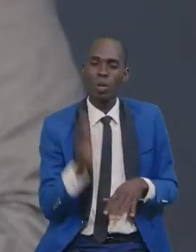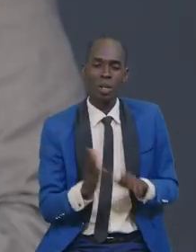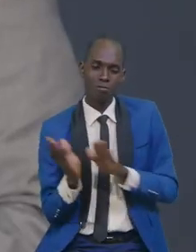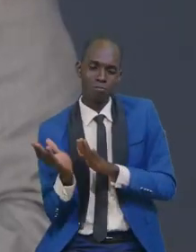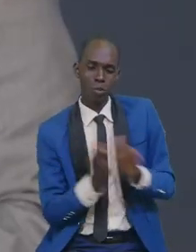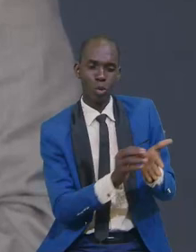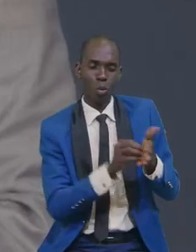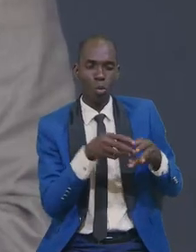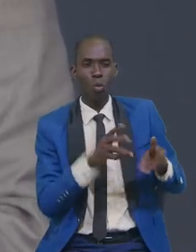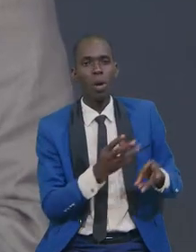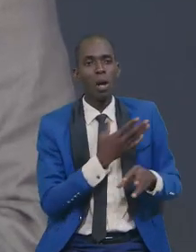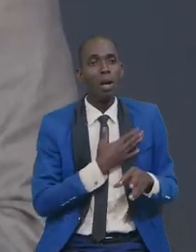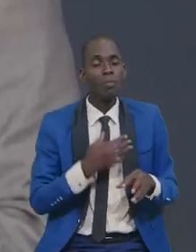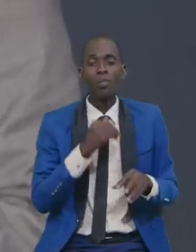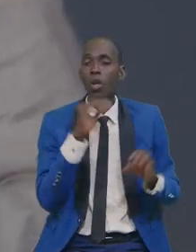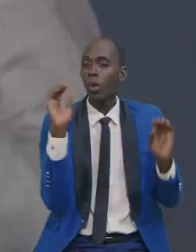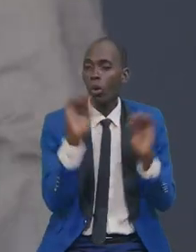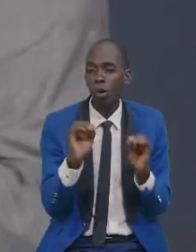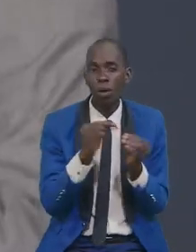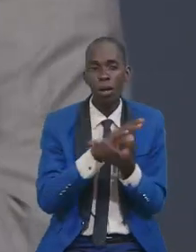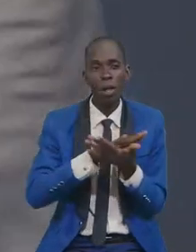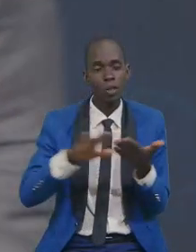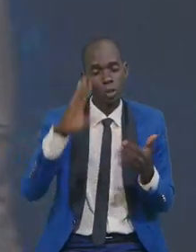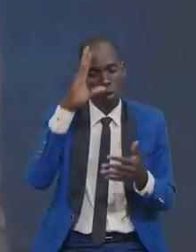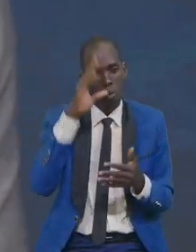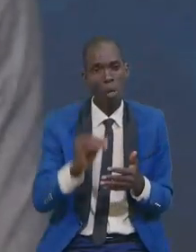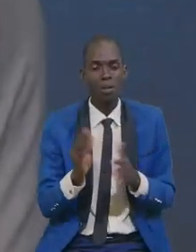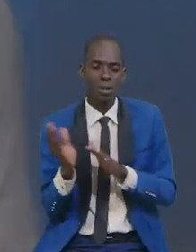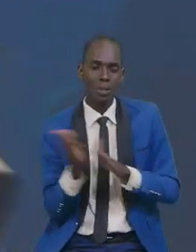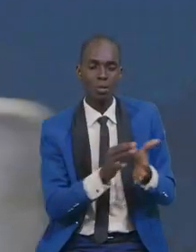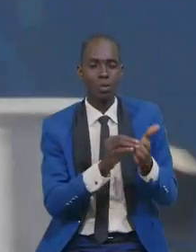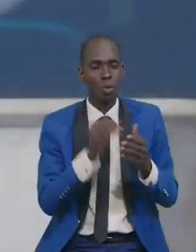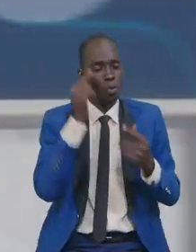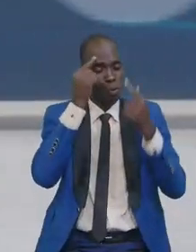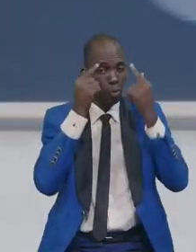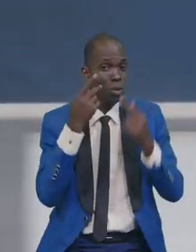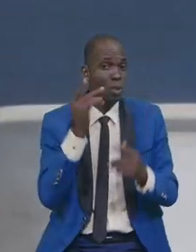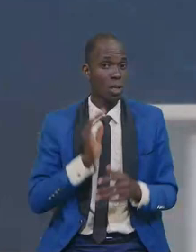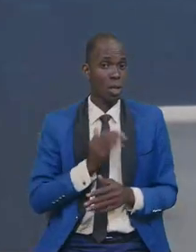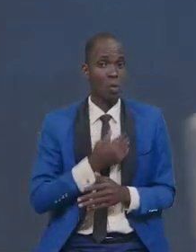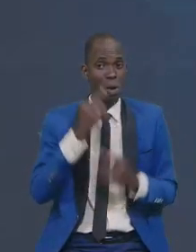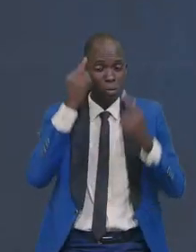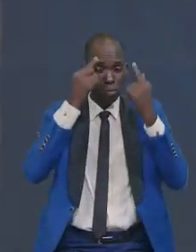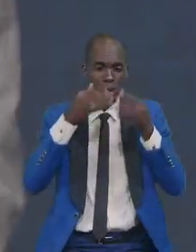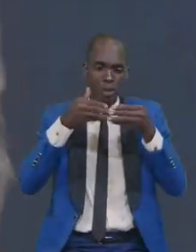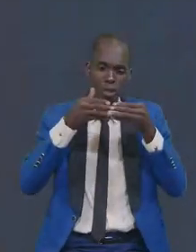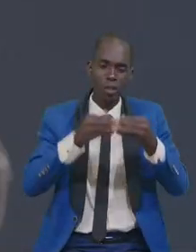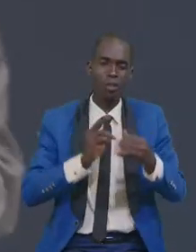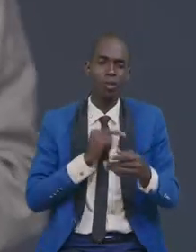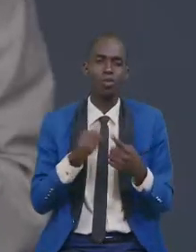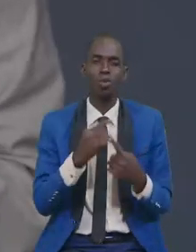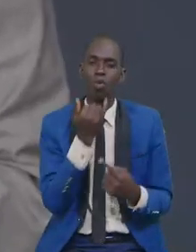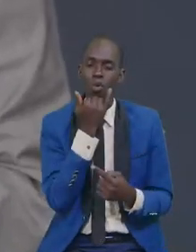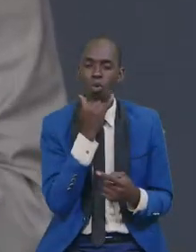l'homme d'iniquité ses pensées. Nos pensées nous conduisent aux mauvaises